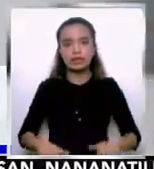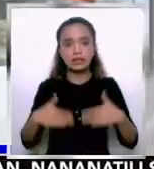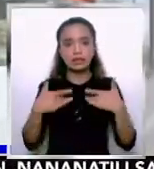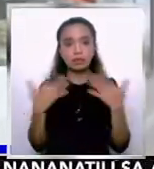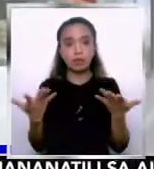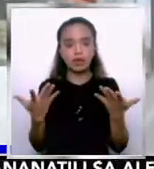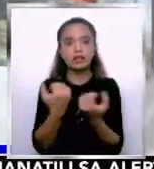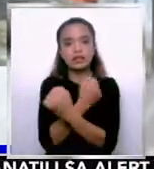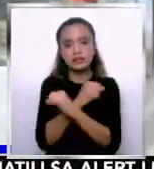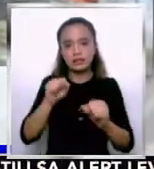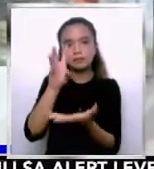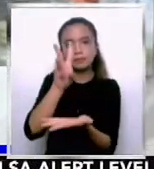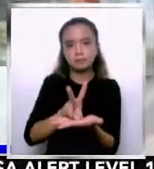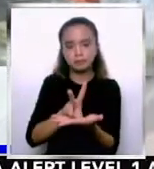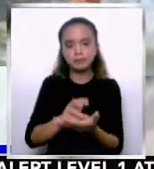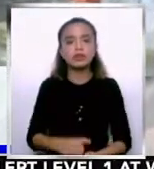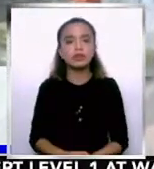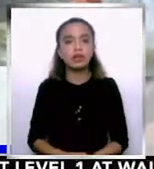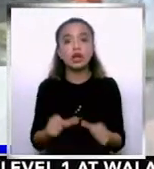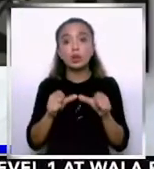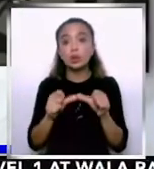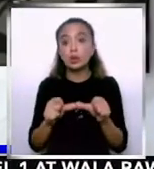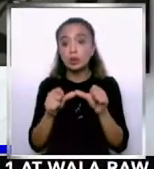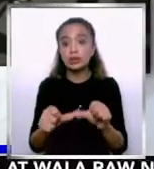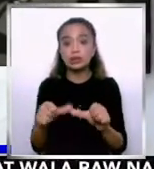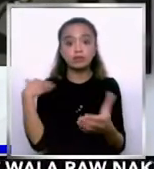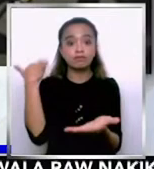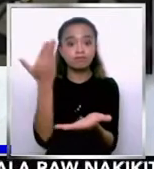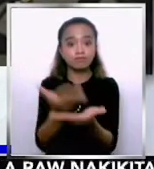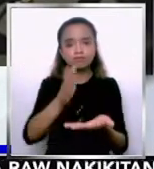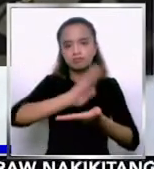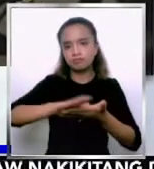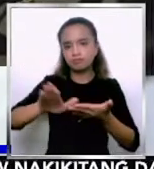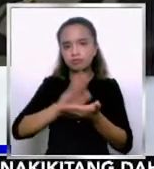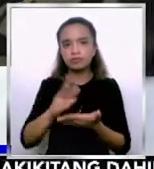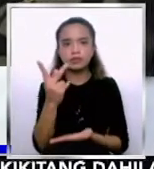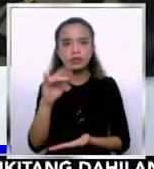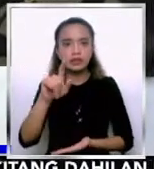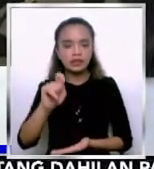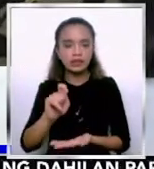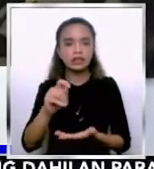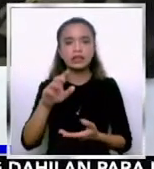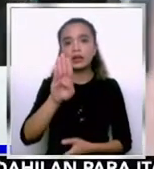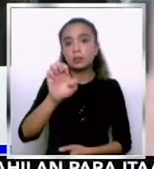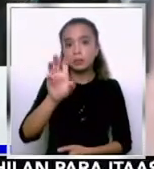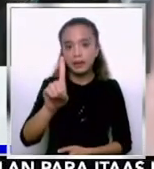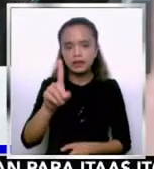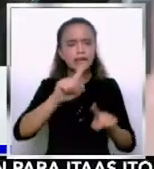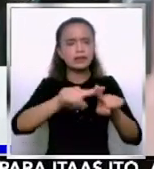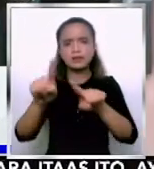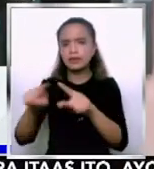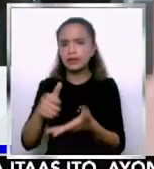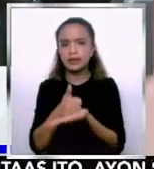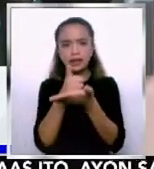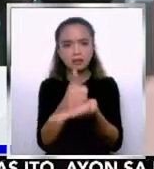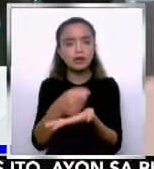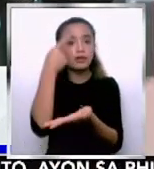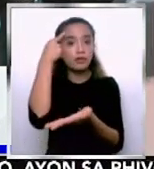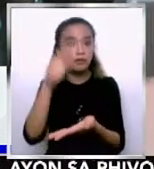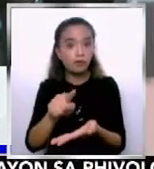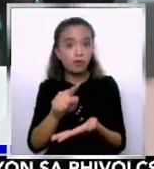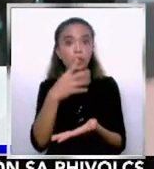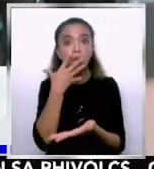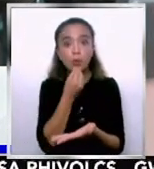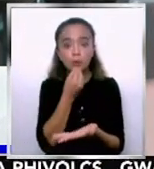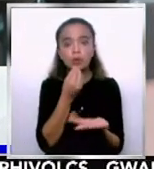Center. Patuloy naman ang pagdating ng mga hygiene kits, folding bed at iba pang ayuda para sa mga evacuees. May rasyon din ang tubig mula